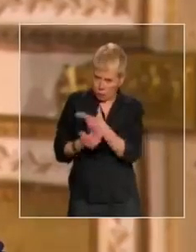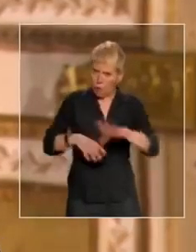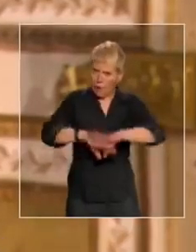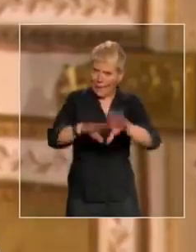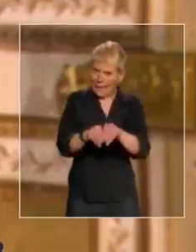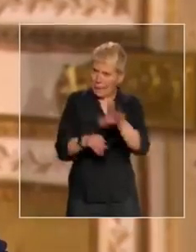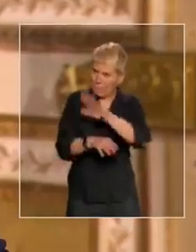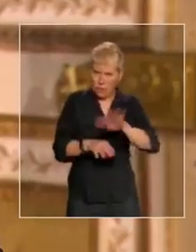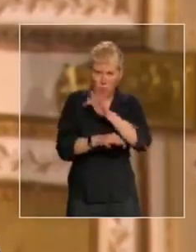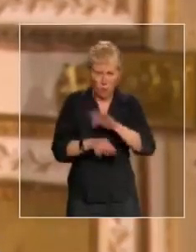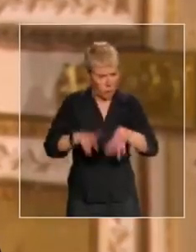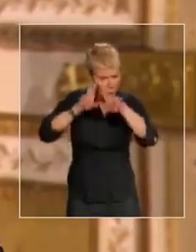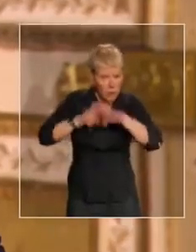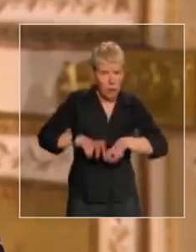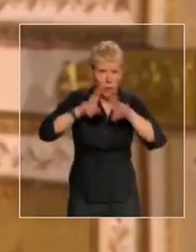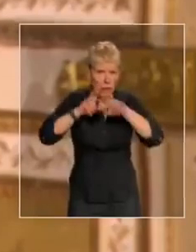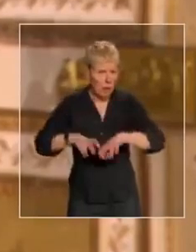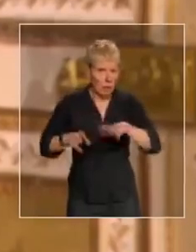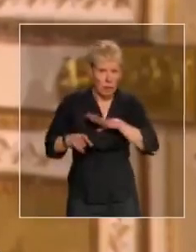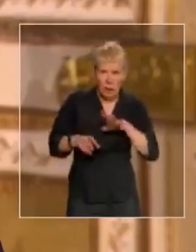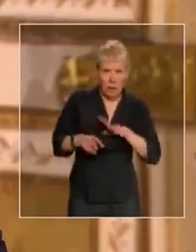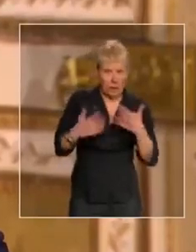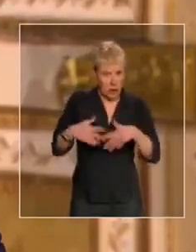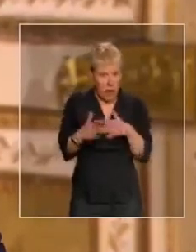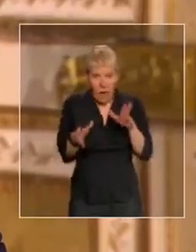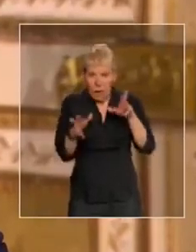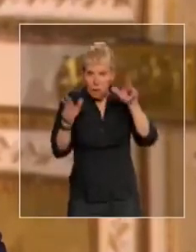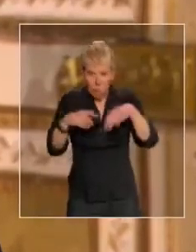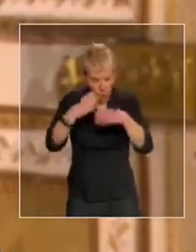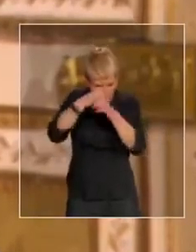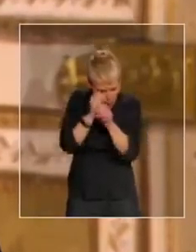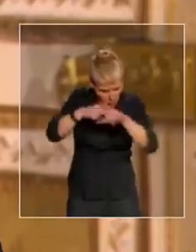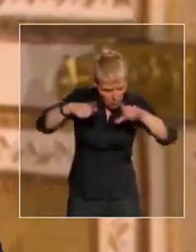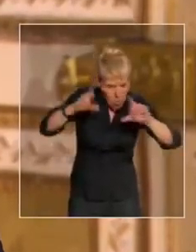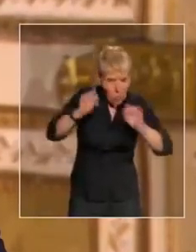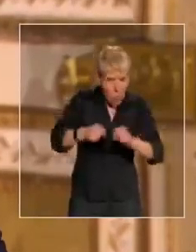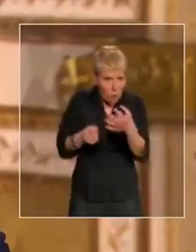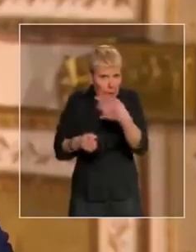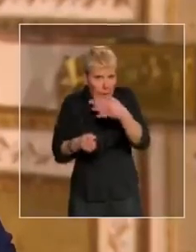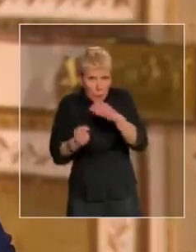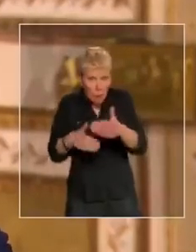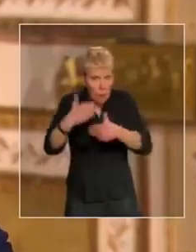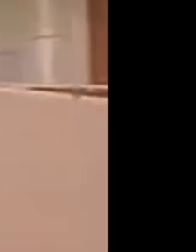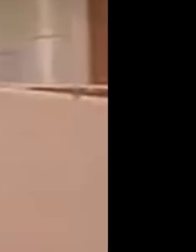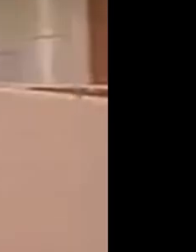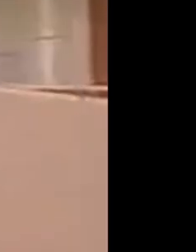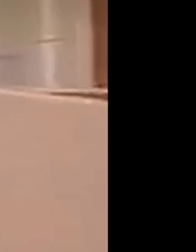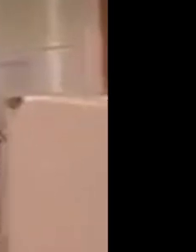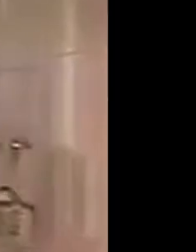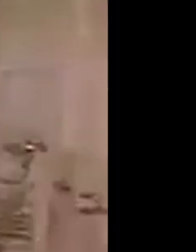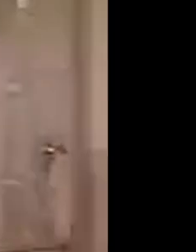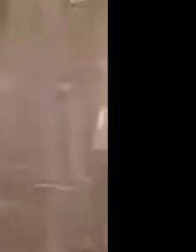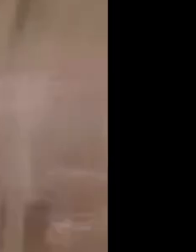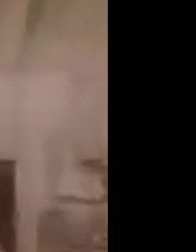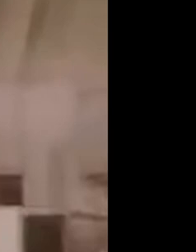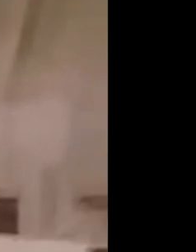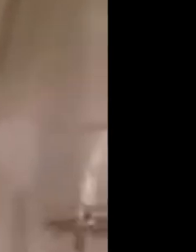partout sur notre territoire, avec des premiers espoirs qui naissent. Et nous continuerons aussi d'avancer sur le vaccin. Extraordinaire,